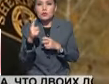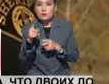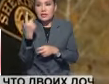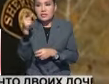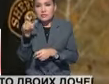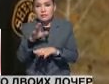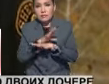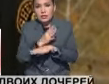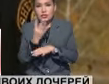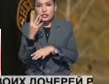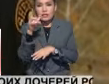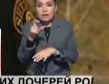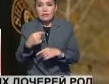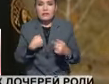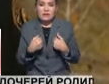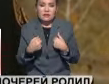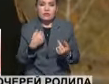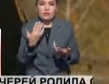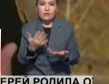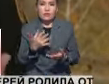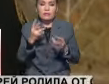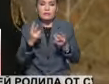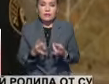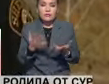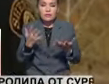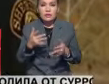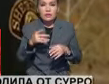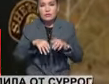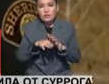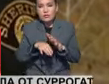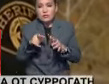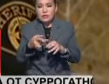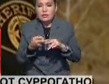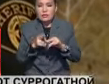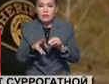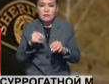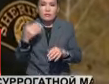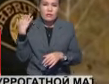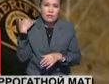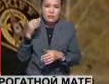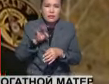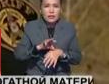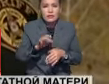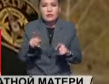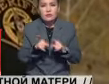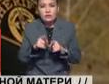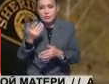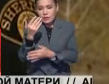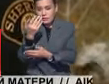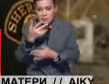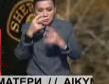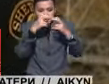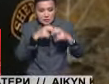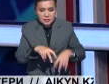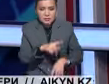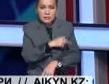еще 4 человека пострадали в результате аварии. Это незначительные ушибы, боли в спине, шее и руках. Их осмотрели